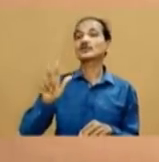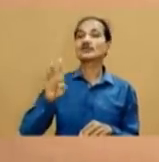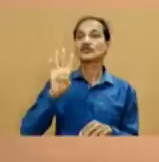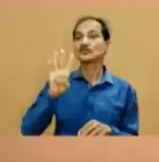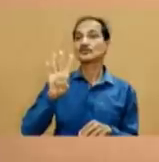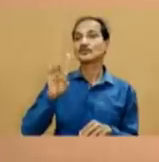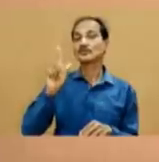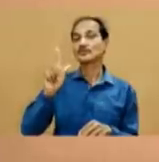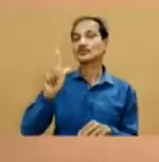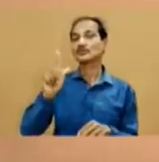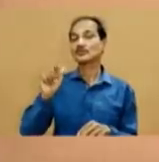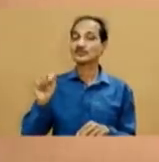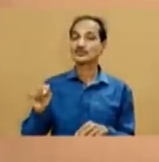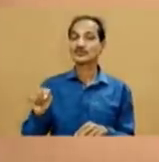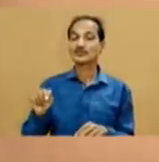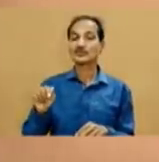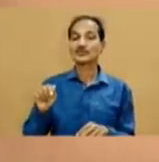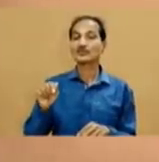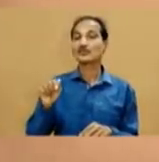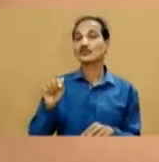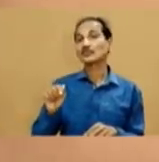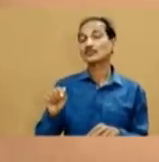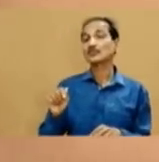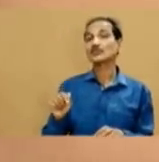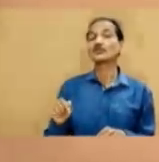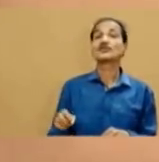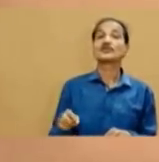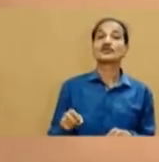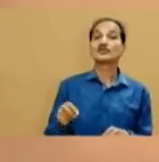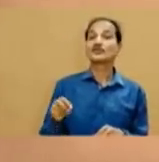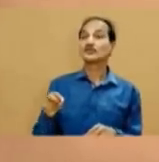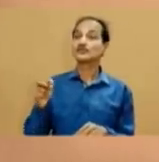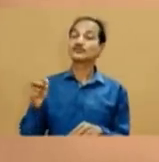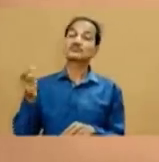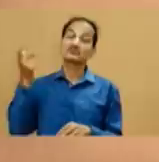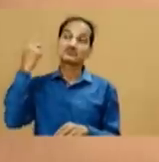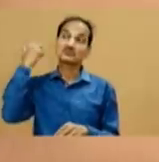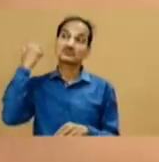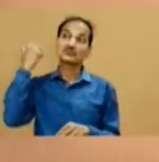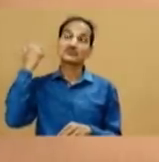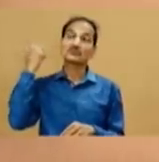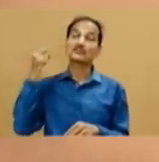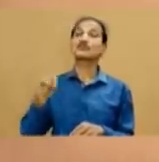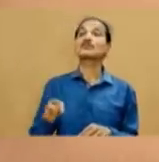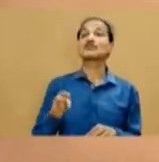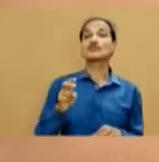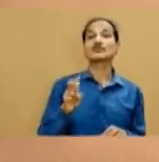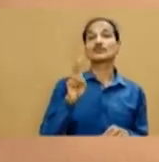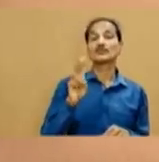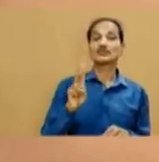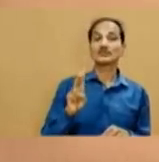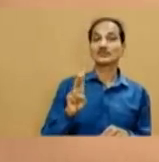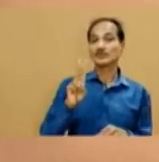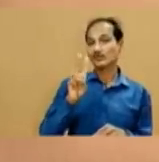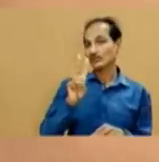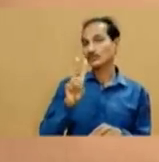86,952 जन आक्रांत होती 209 देश रे एवं 2 जहाजरे 24 घंटा भितरे पुणी थरे कही